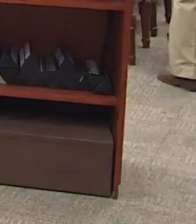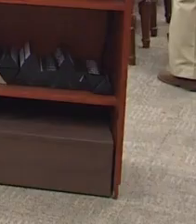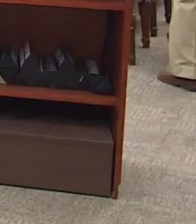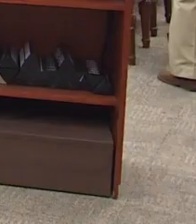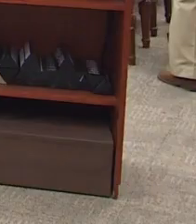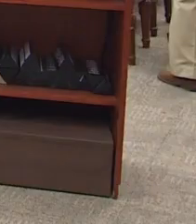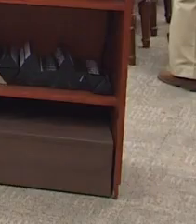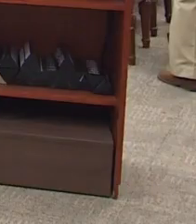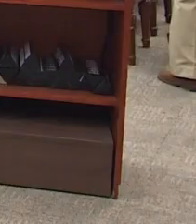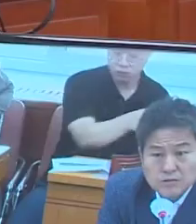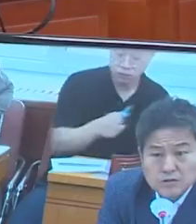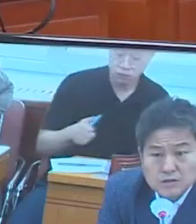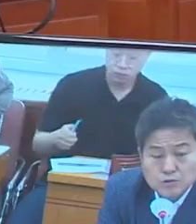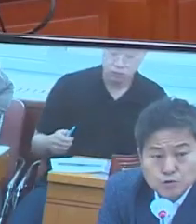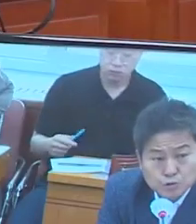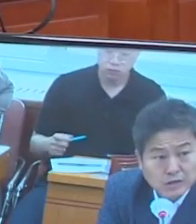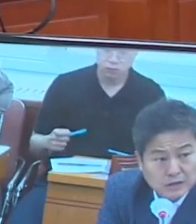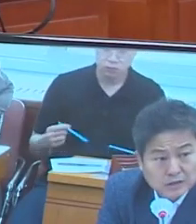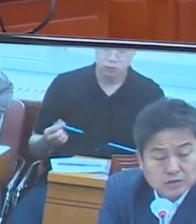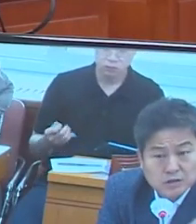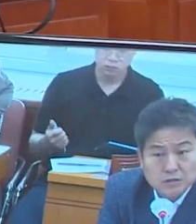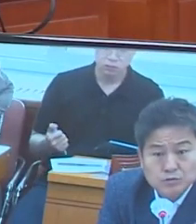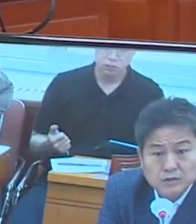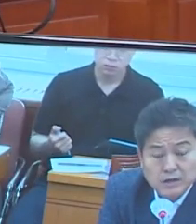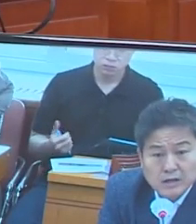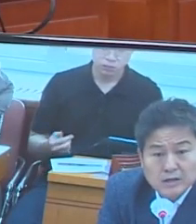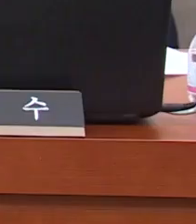민주당은 윤 대통령의 검사 시절 특활비